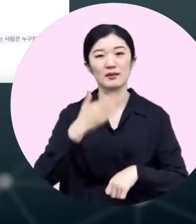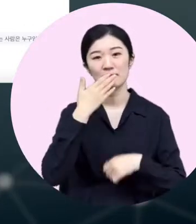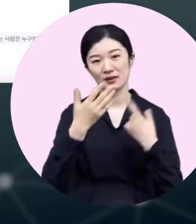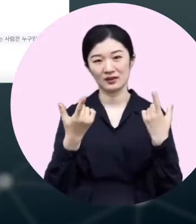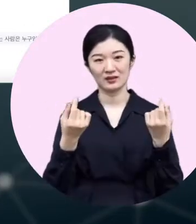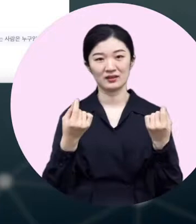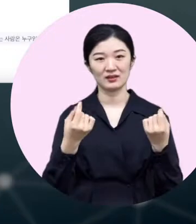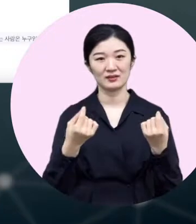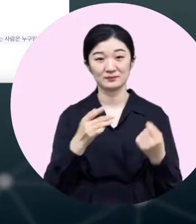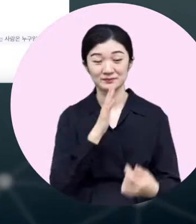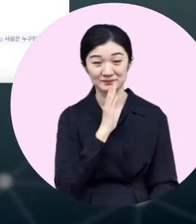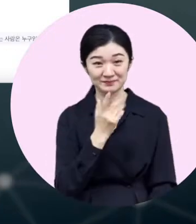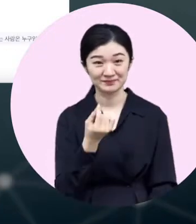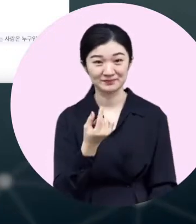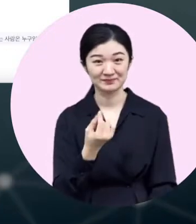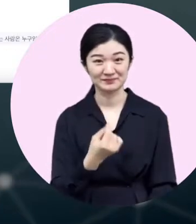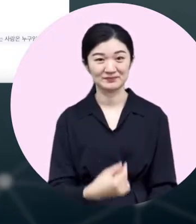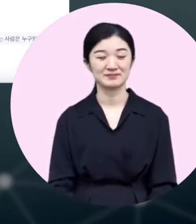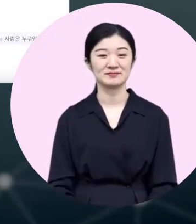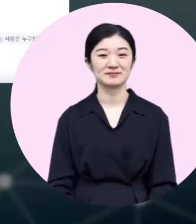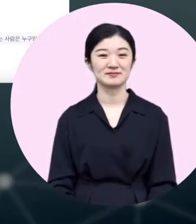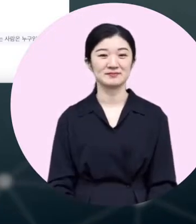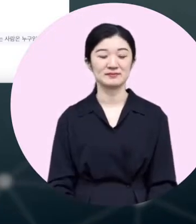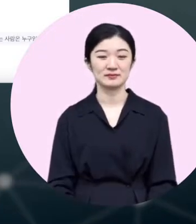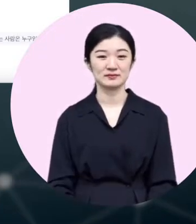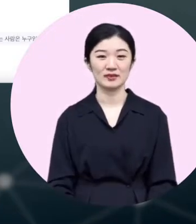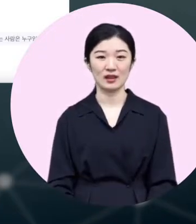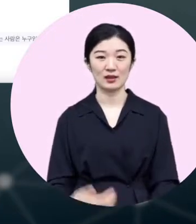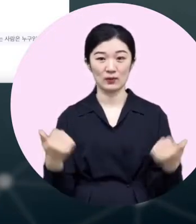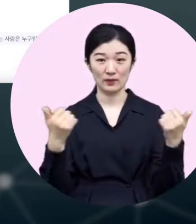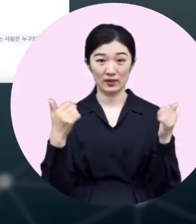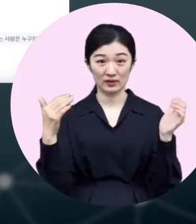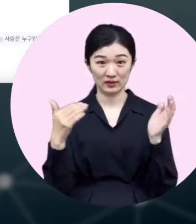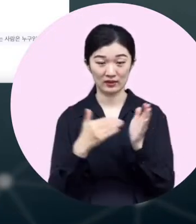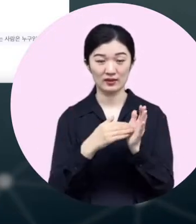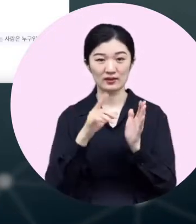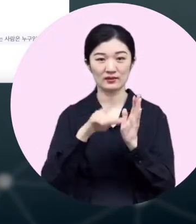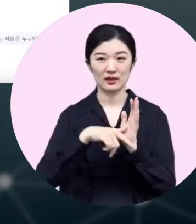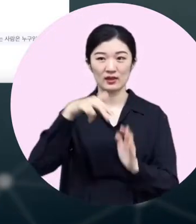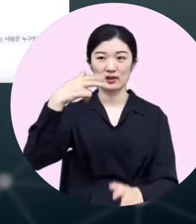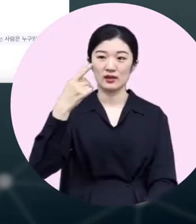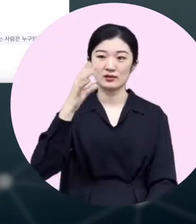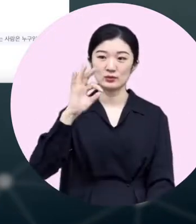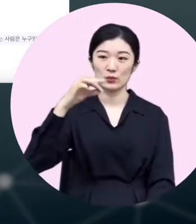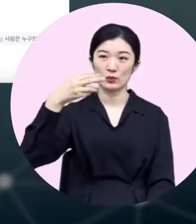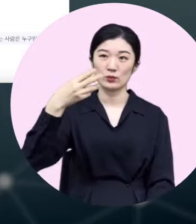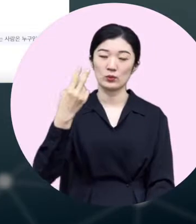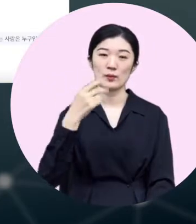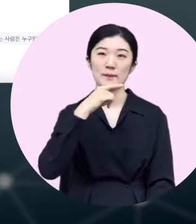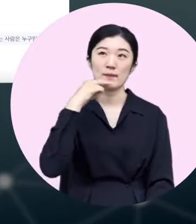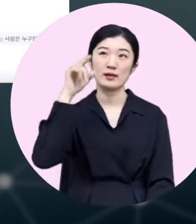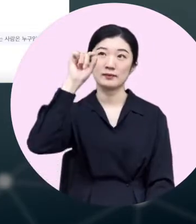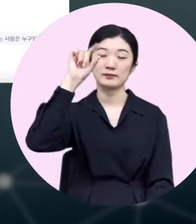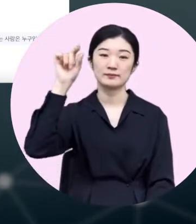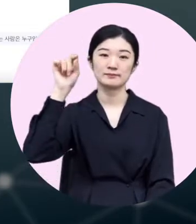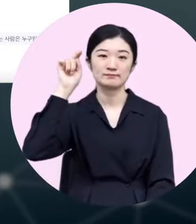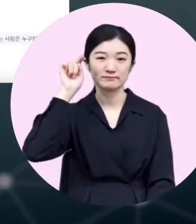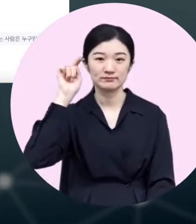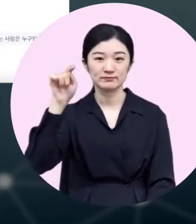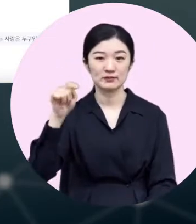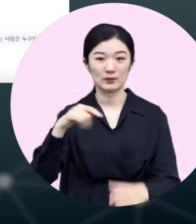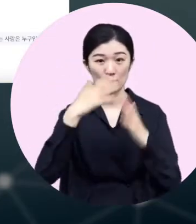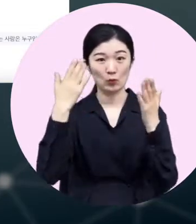믿음이 좀 생기는데 맞나요? 네. 자, 회의가 끝나면 역시 종료를 누르셔서 모두에 대해 회의 종료까지 해주시는